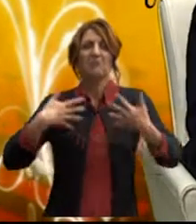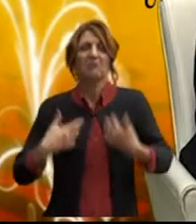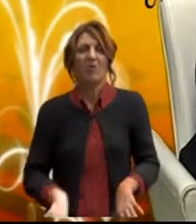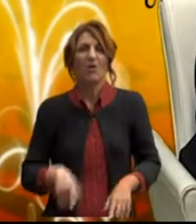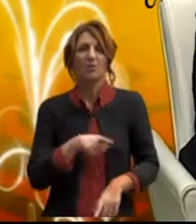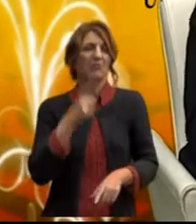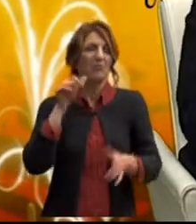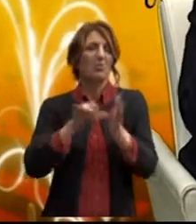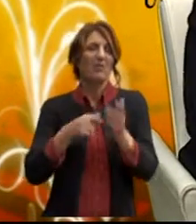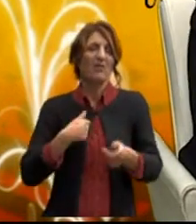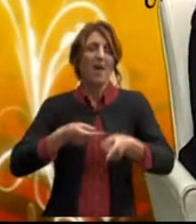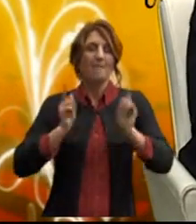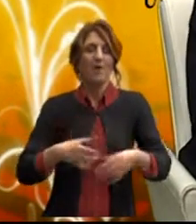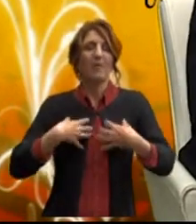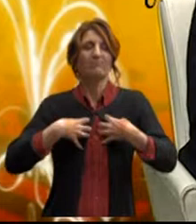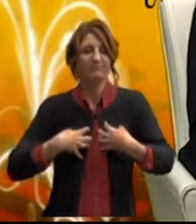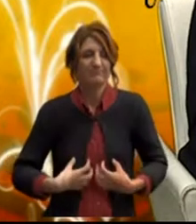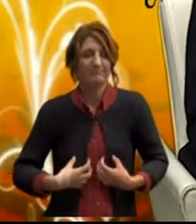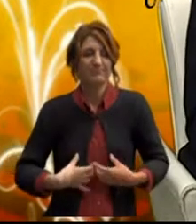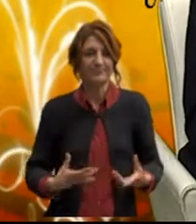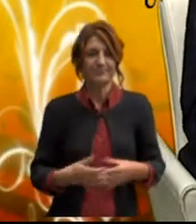događa u umu ljudi. Naime,